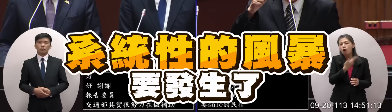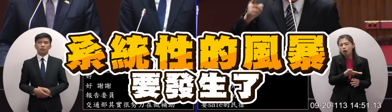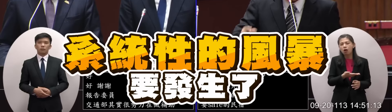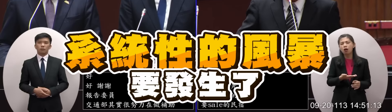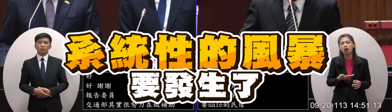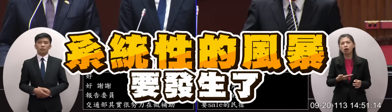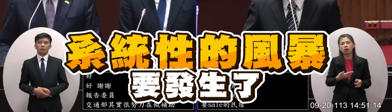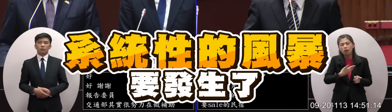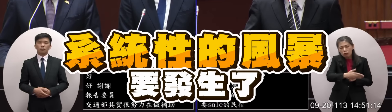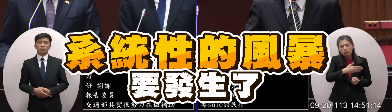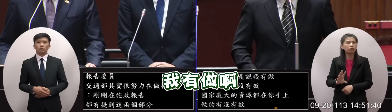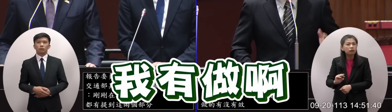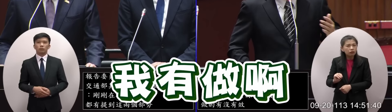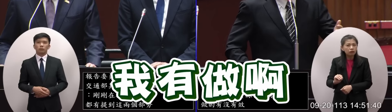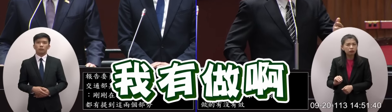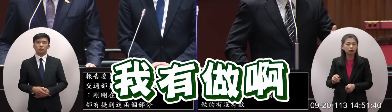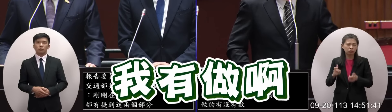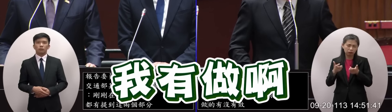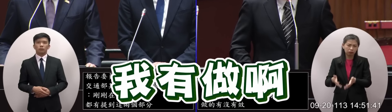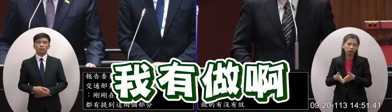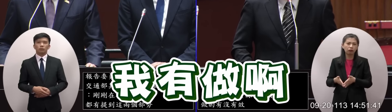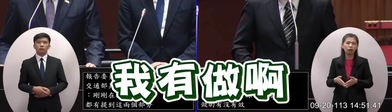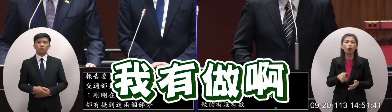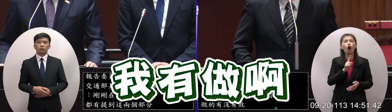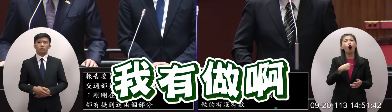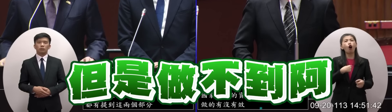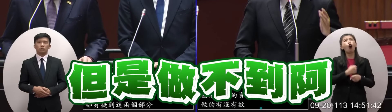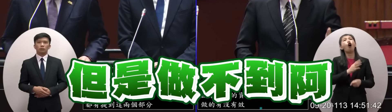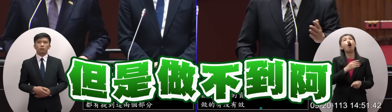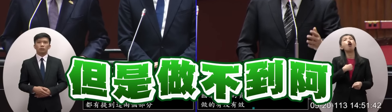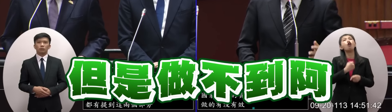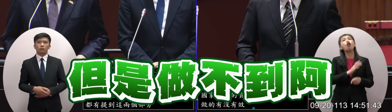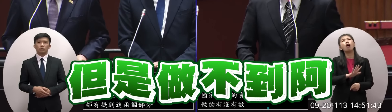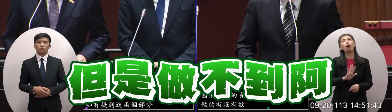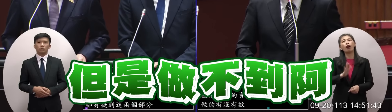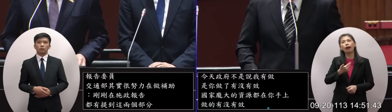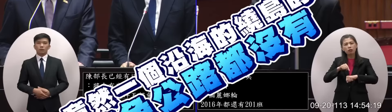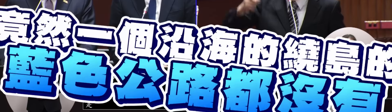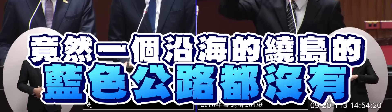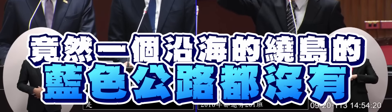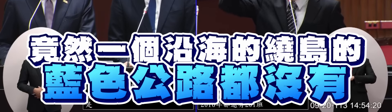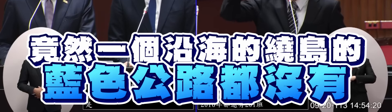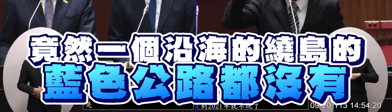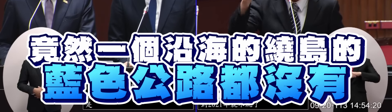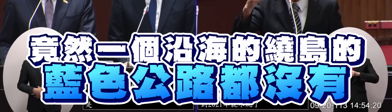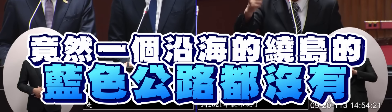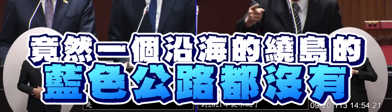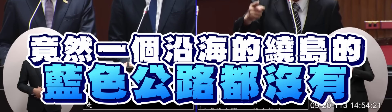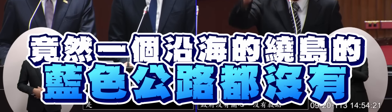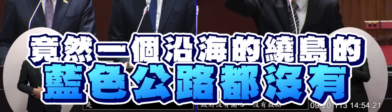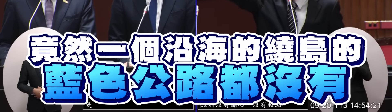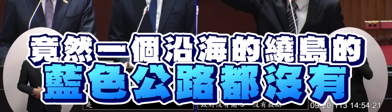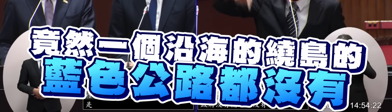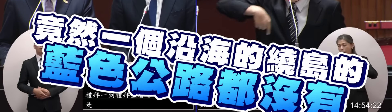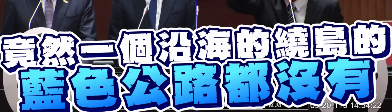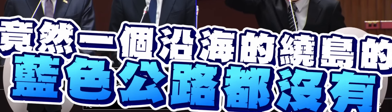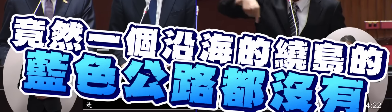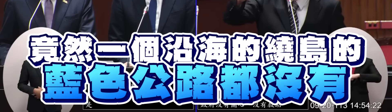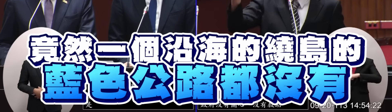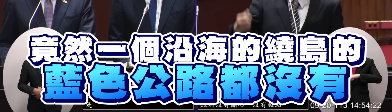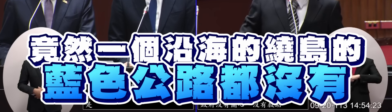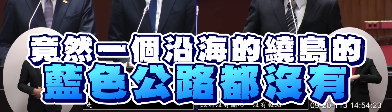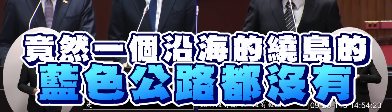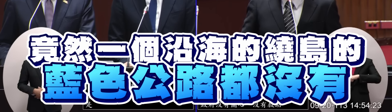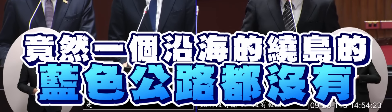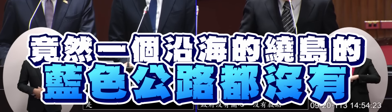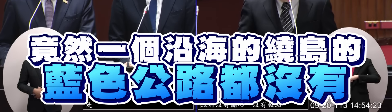系统性的风暴都要发生，不是说我有做啊， 不， 但是做不到啊。既然一个沿海的、绕岛